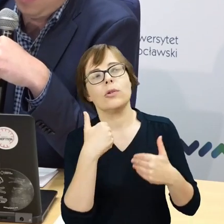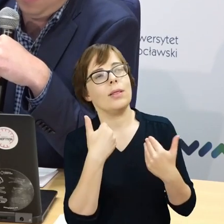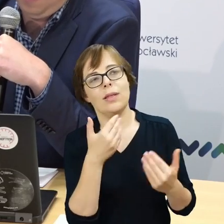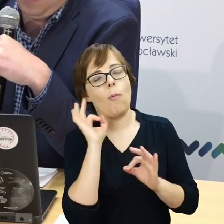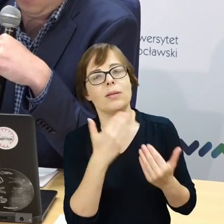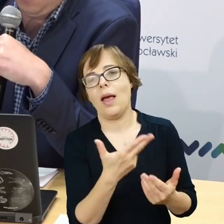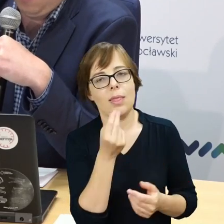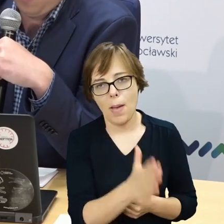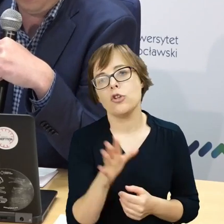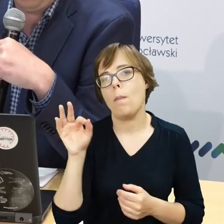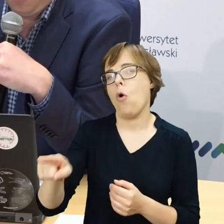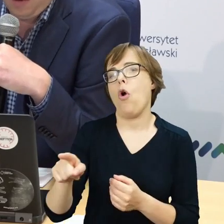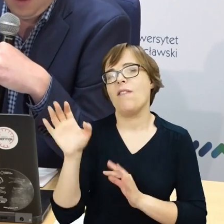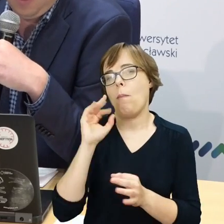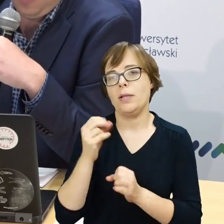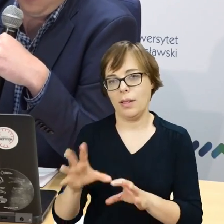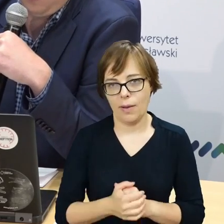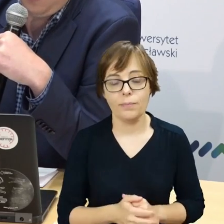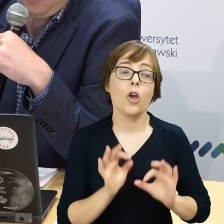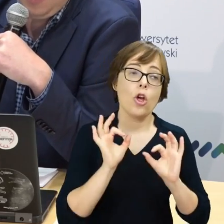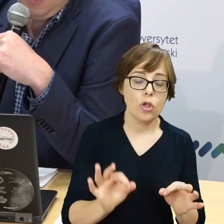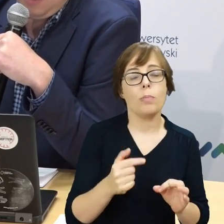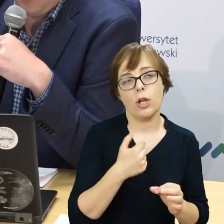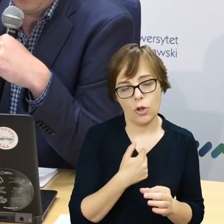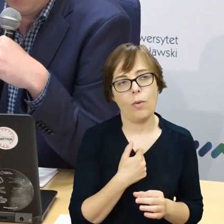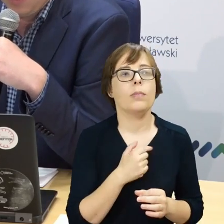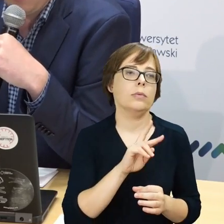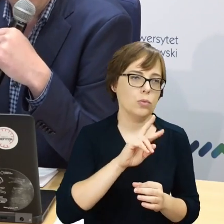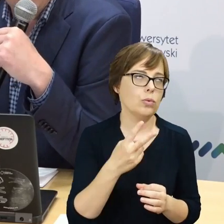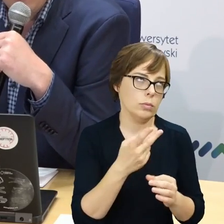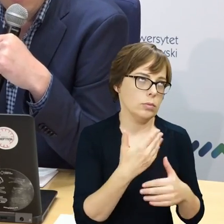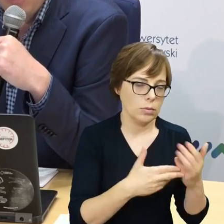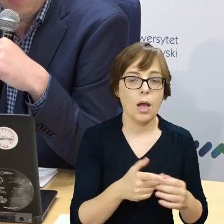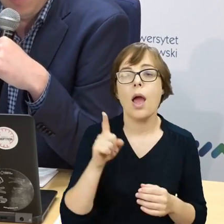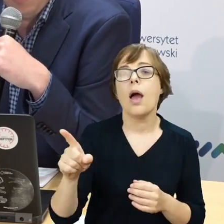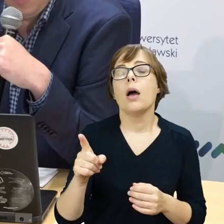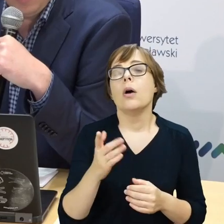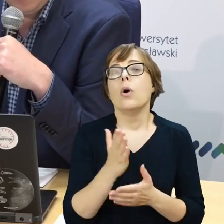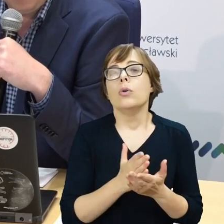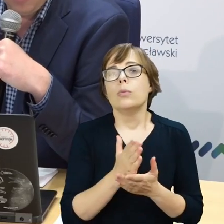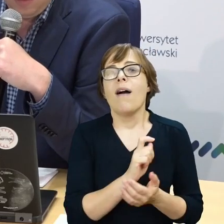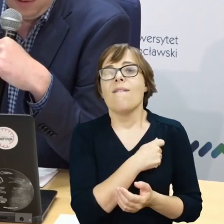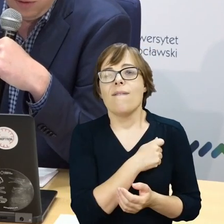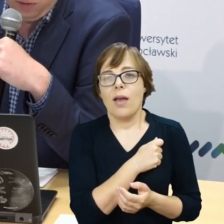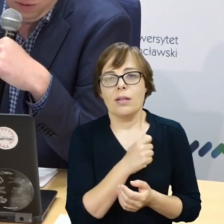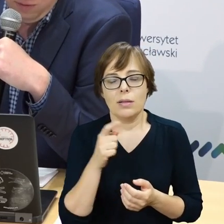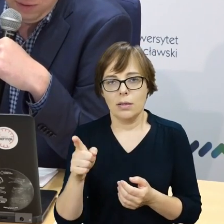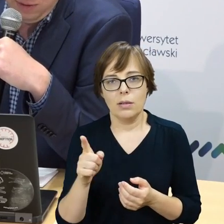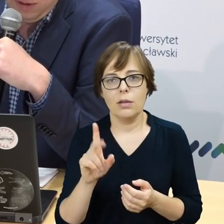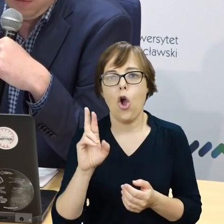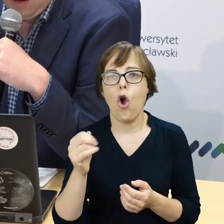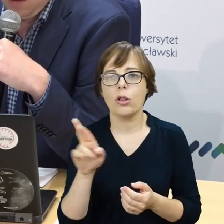W międzyczasie służba kontrwywiadu wojskowego, bo to o nią chodzi, na przykład twierdzi, że ustawa o dostępie do informacji publicznej jest niezgodna z